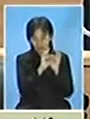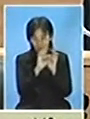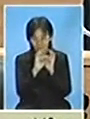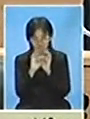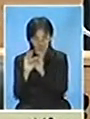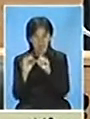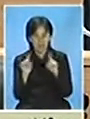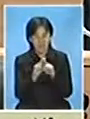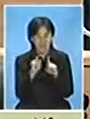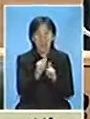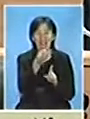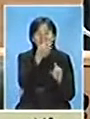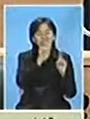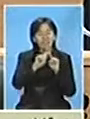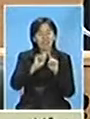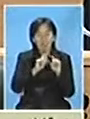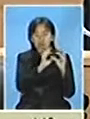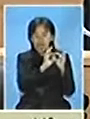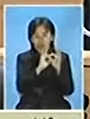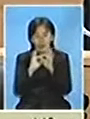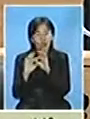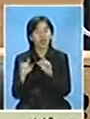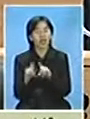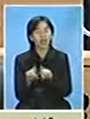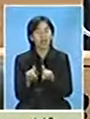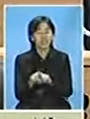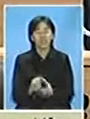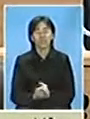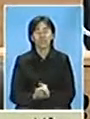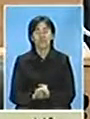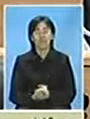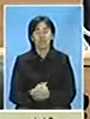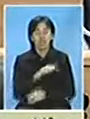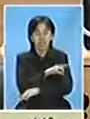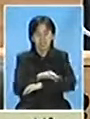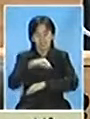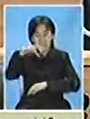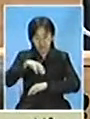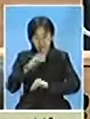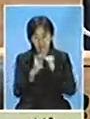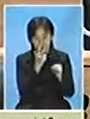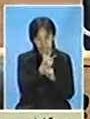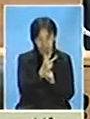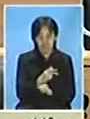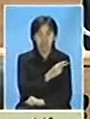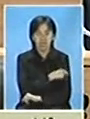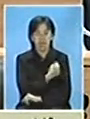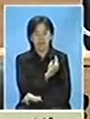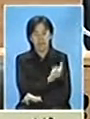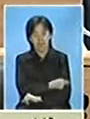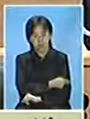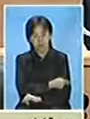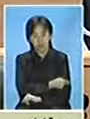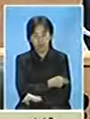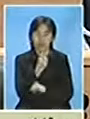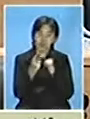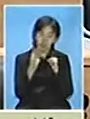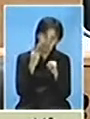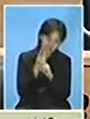ากับสภาวิชาชีพอื่นสภาสถาปนิก3ปีแพทย์สภาอาจจะ2